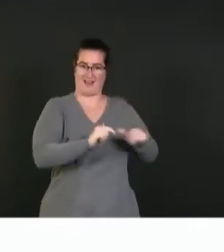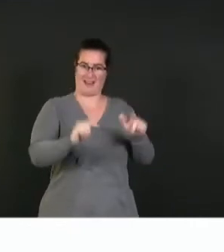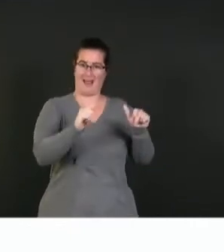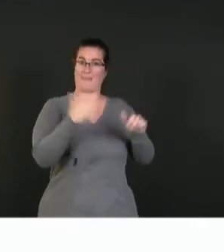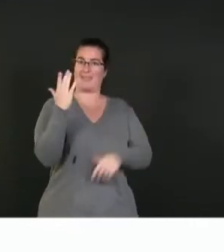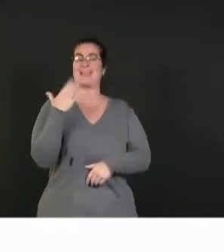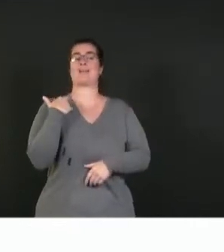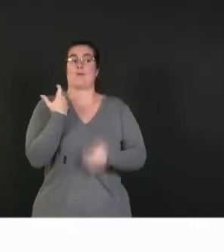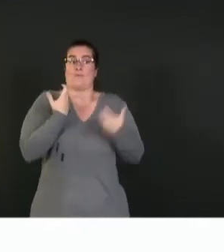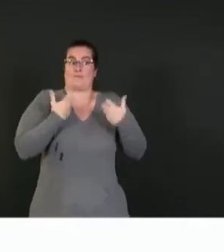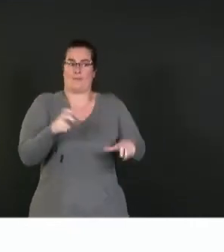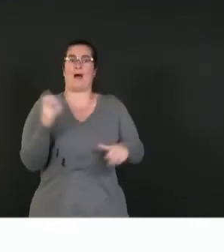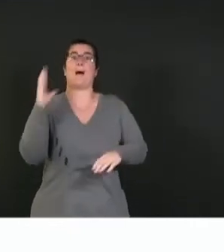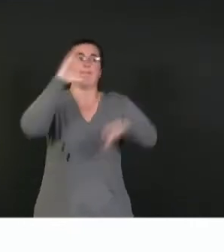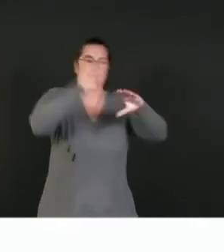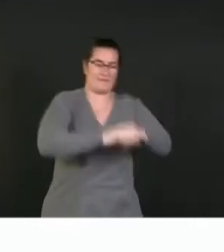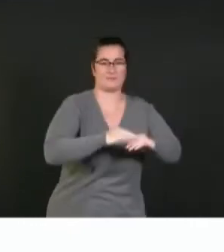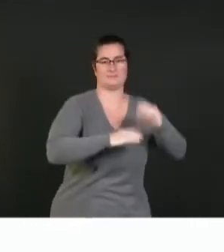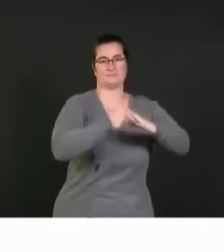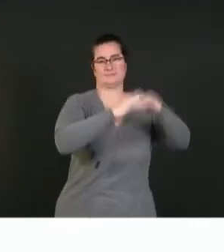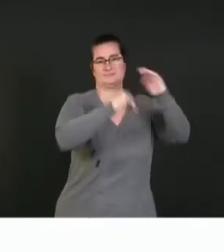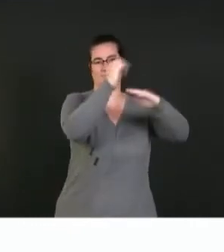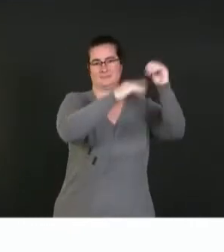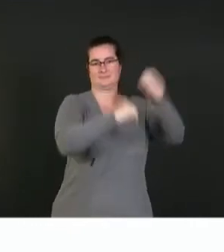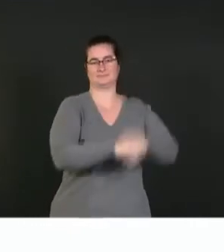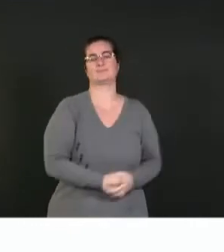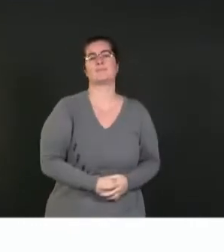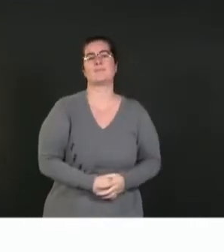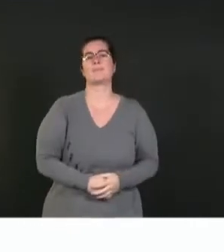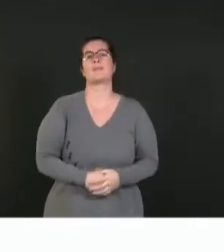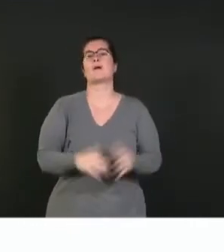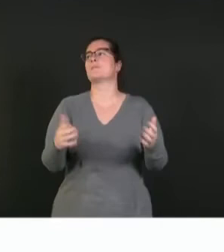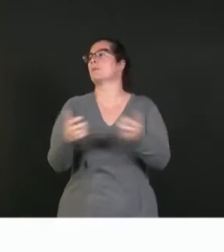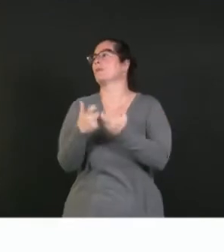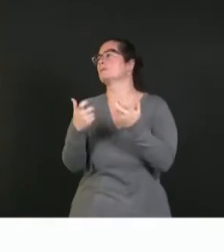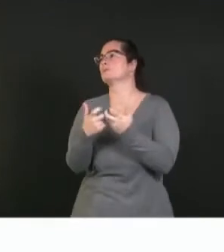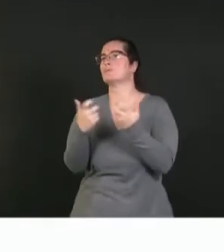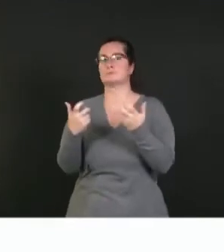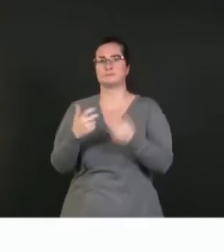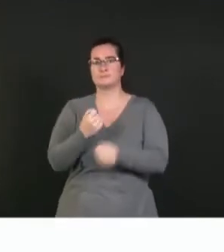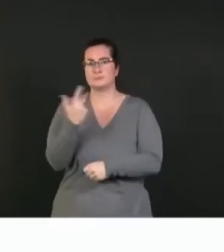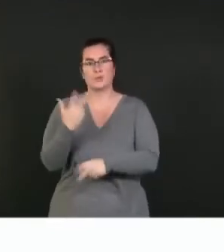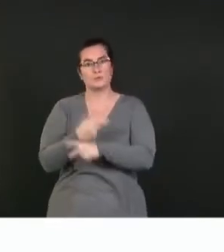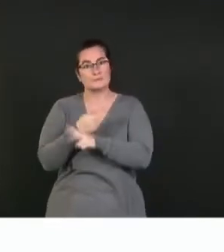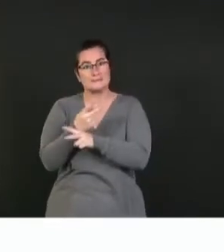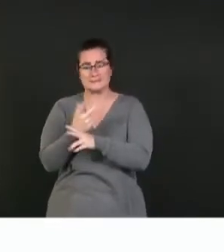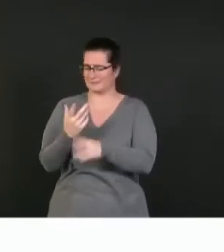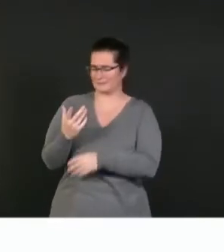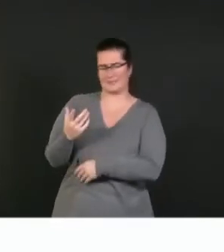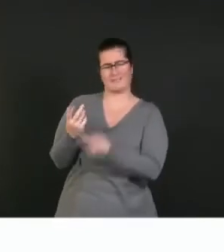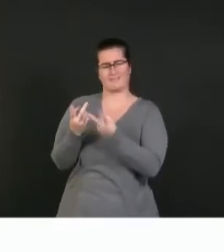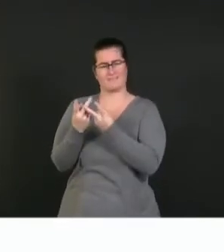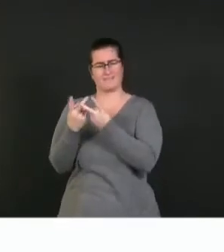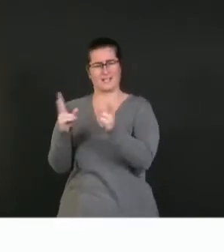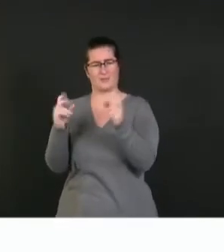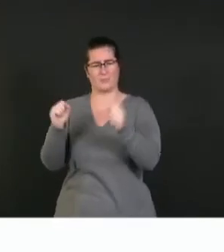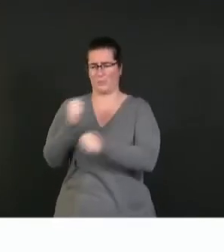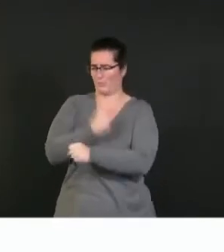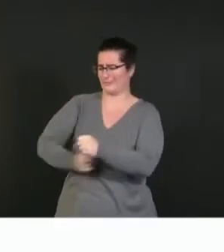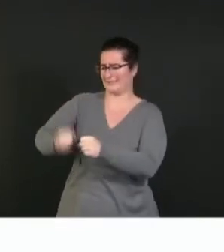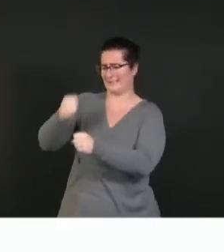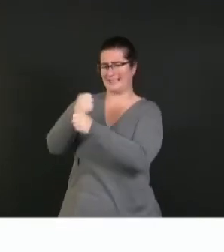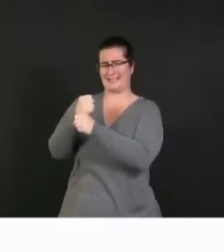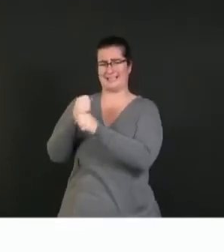Donc, en fait, les PLU et les SCOT, ça sert à ça, mais il y a aussi d'autres outils. Les communes, les municipalités peuvent très bien mettre en place